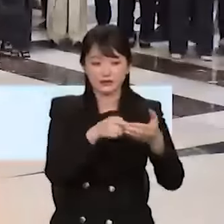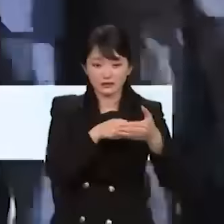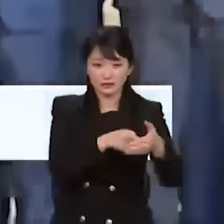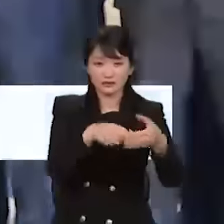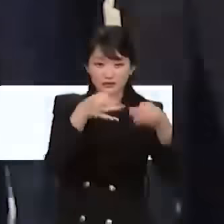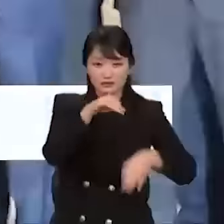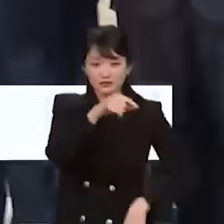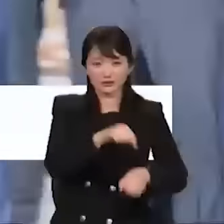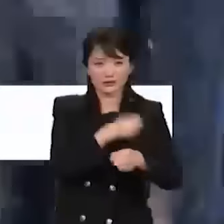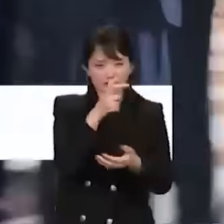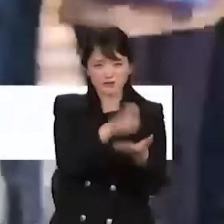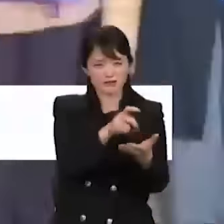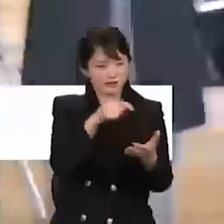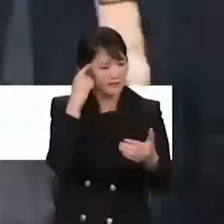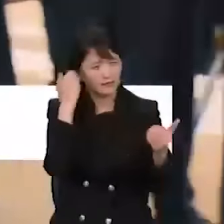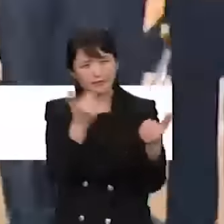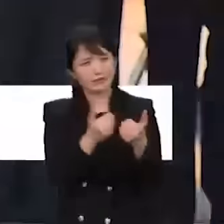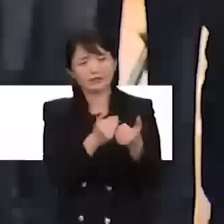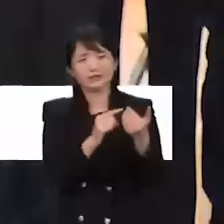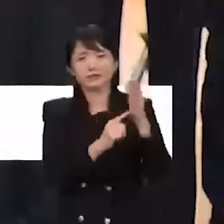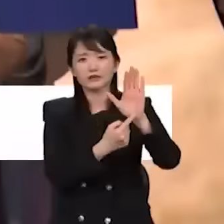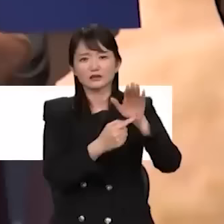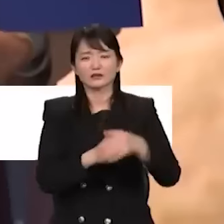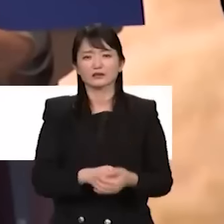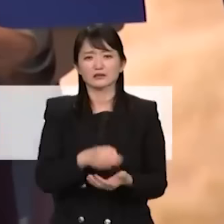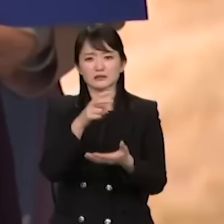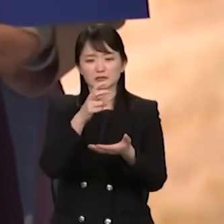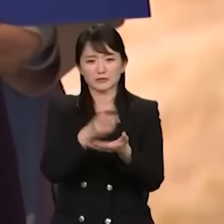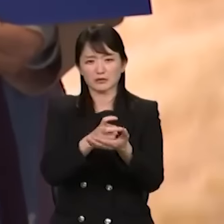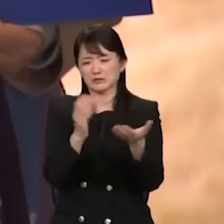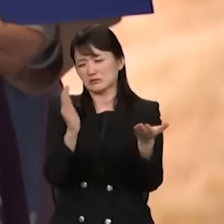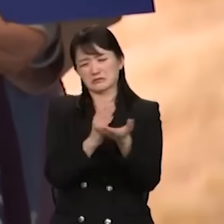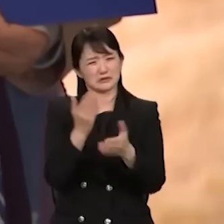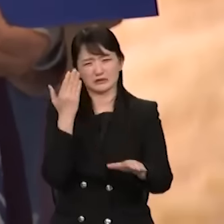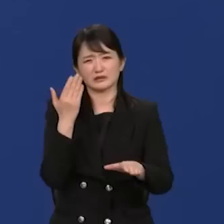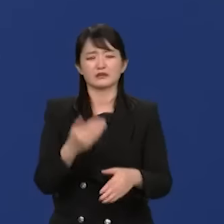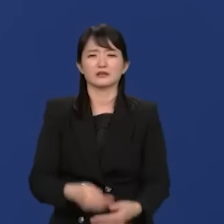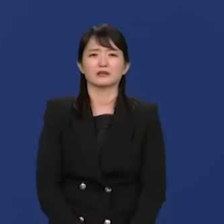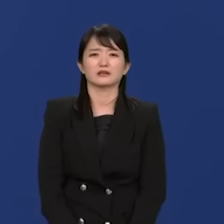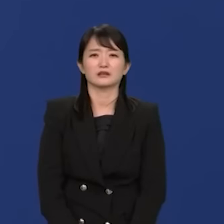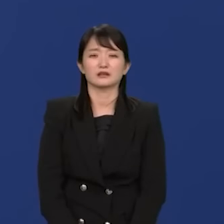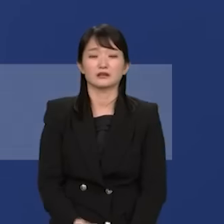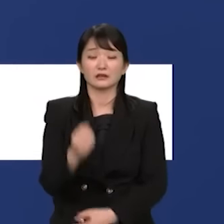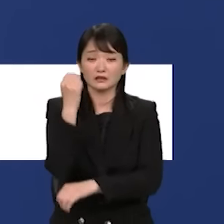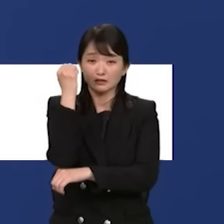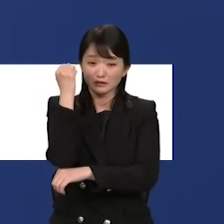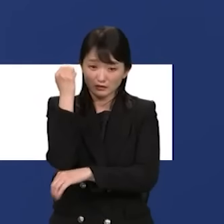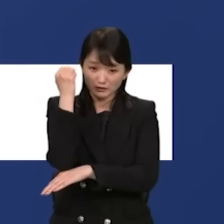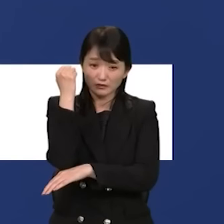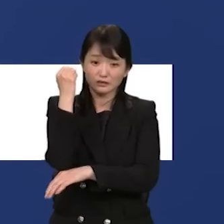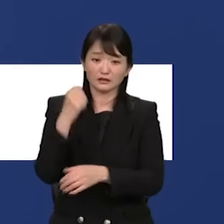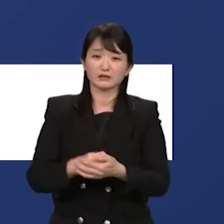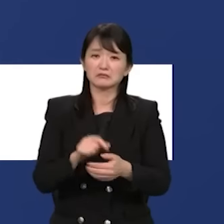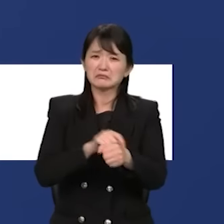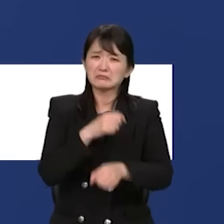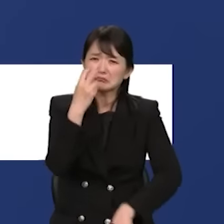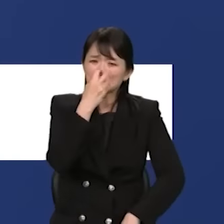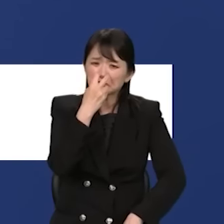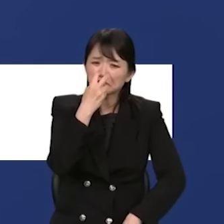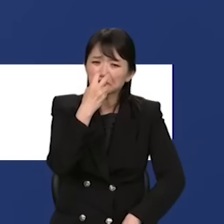특검법에 대해 반대의 뜻을 밝히면서 위헌적 요소가 있다는 말도 했습니다. 기본적으로